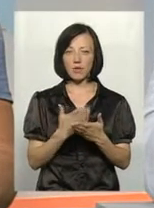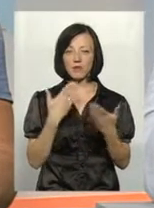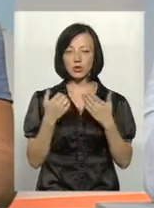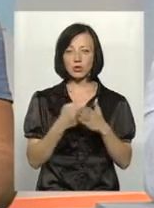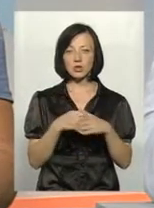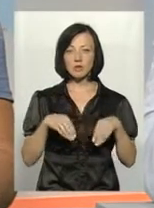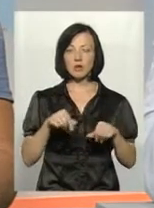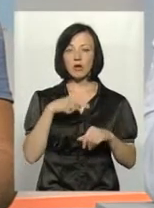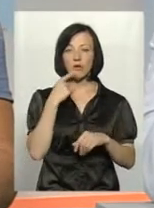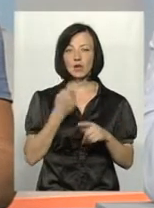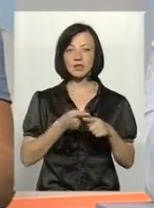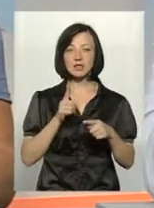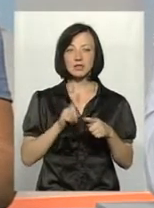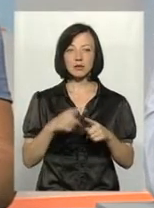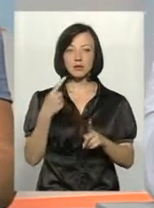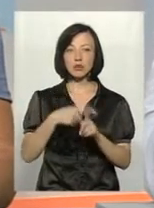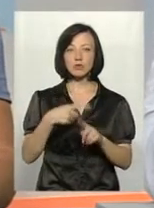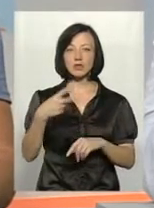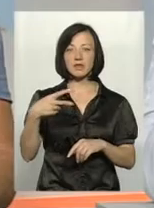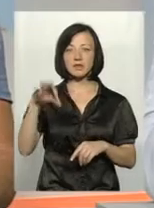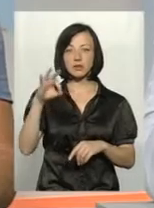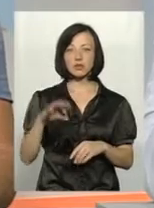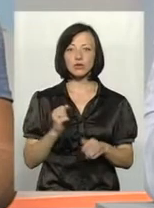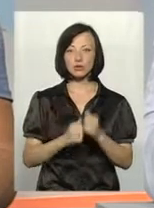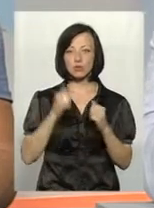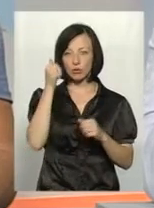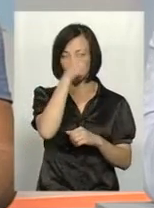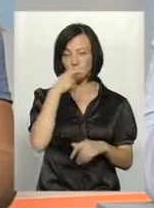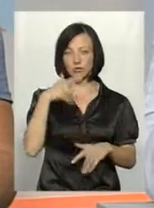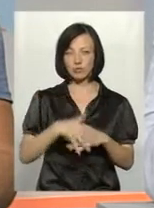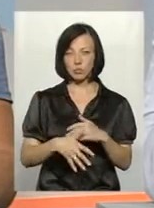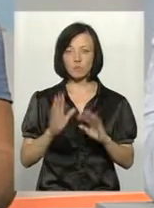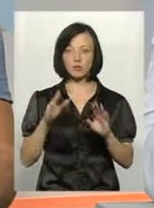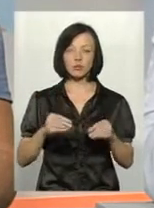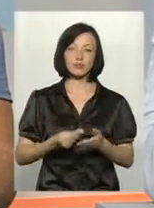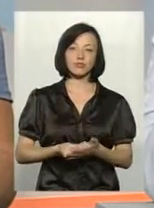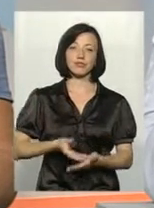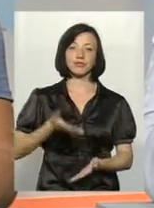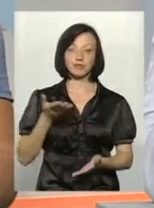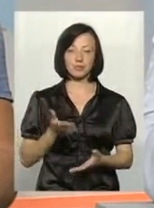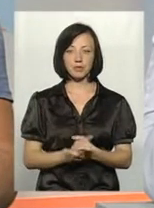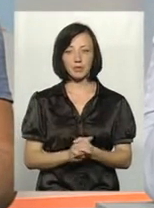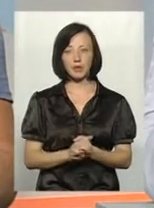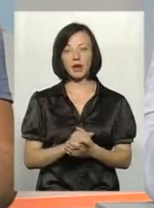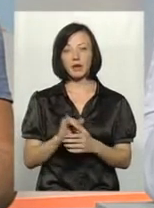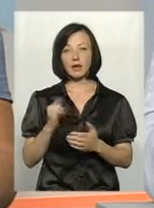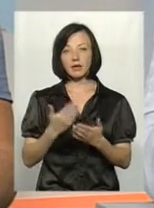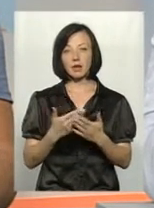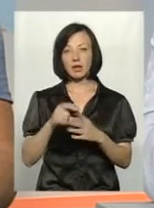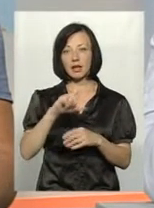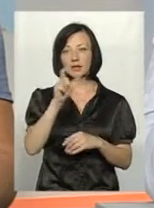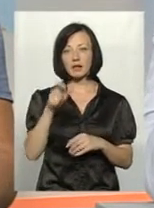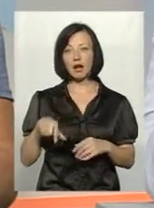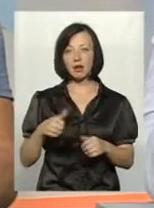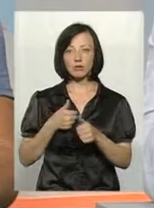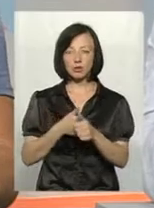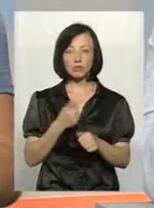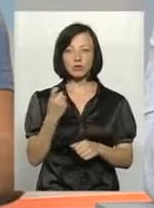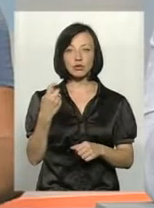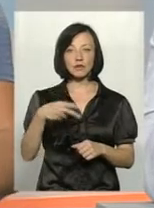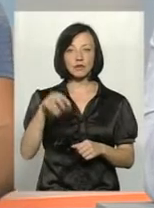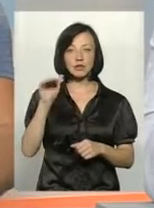про капіталізацію цієї землі плюс 20% щороку. І всі прекрасно розуміють, що вона буде рости. Італія навіть доганяє до 120